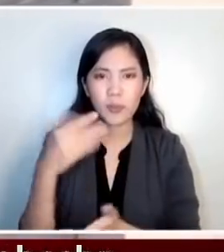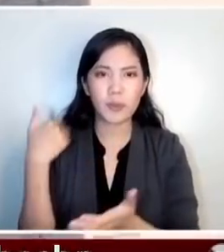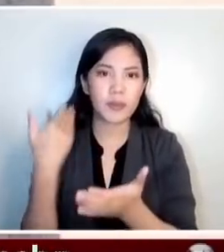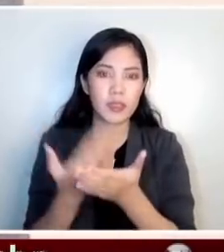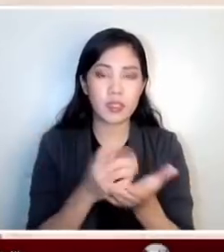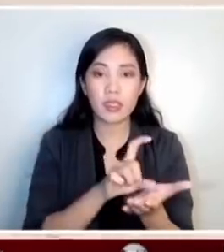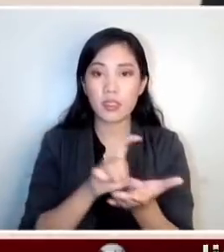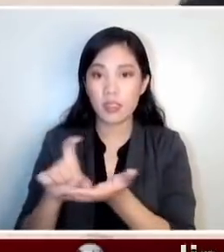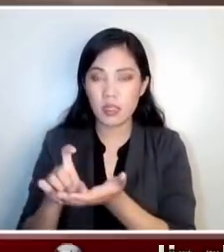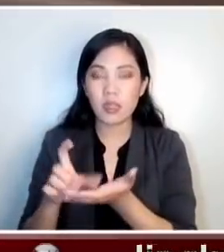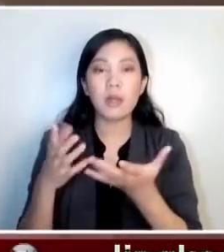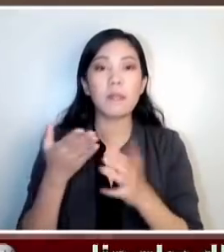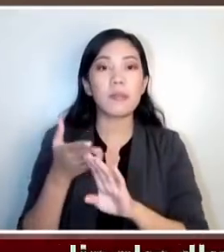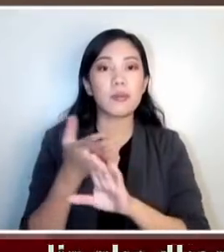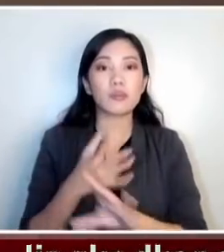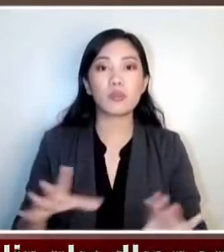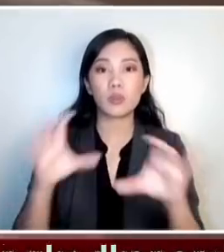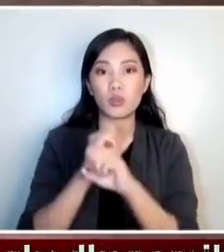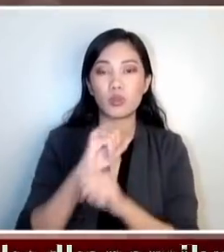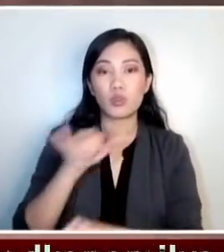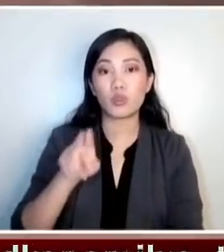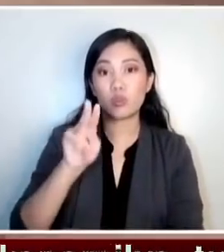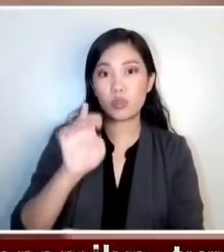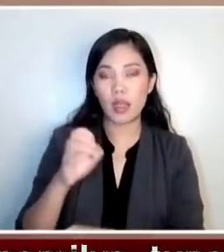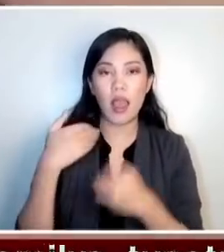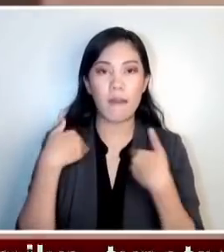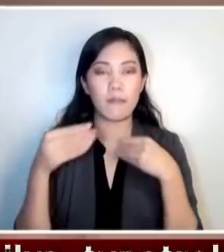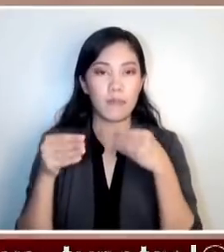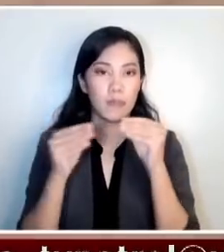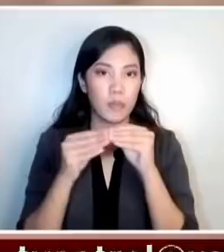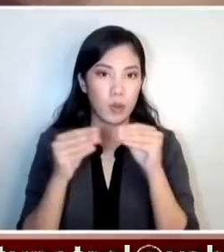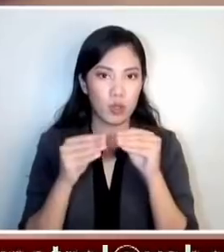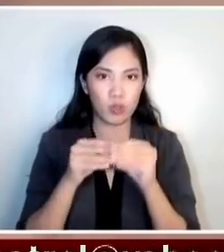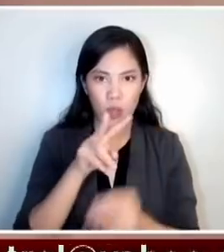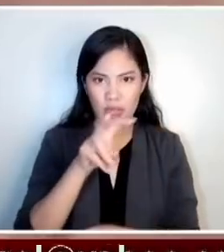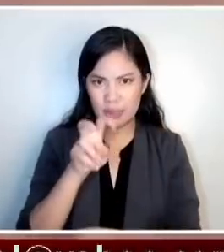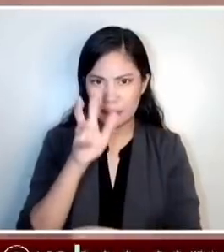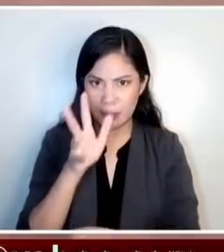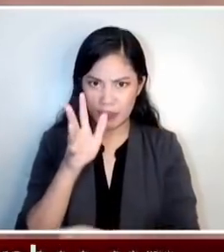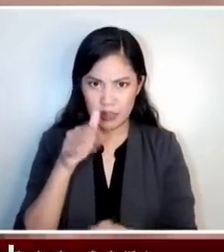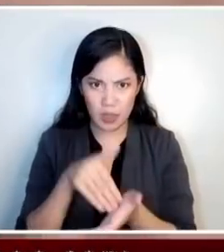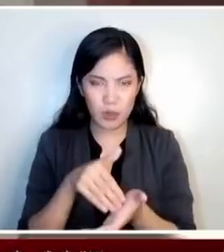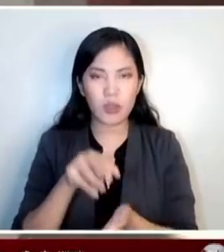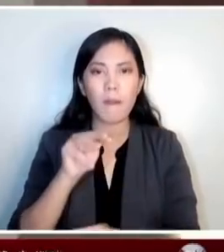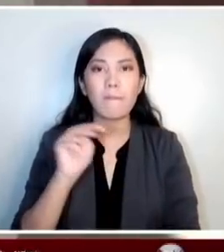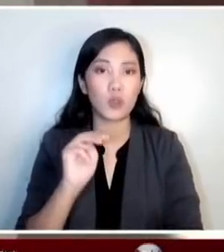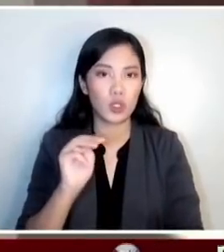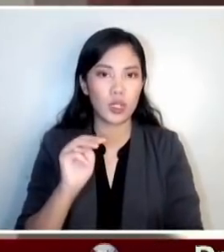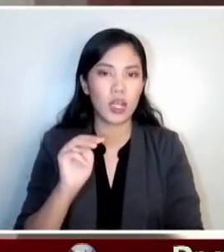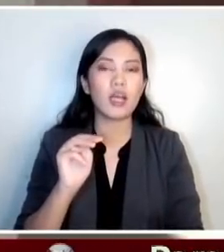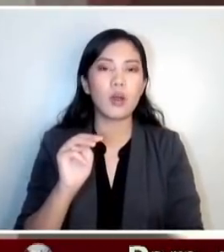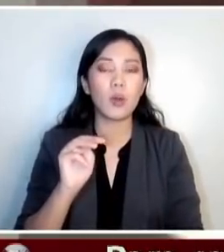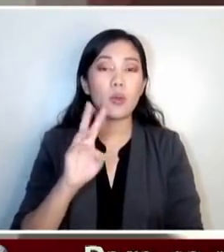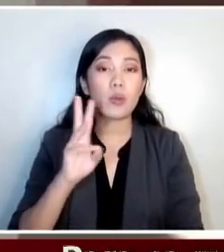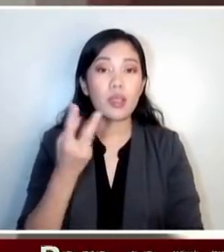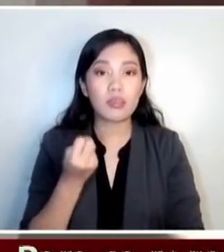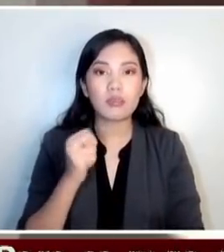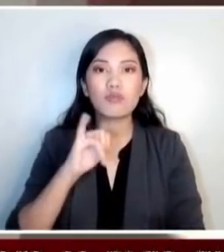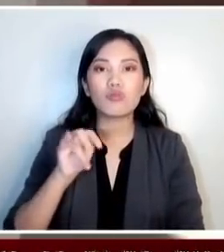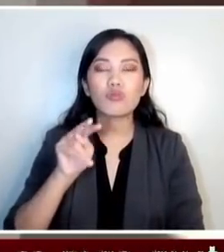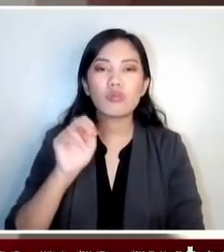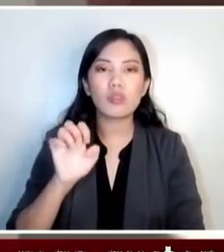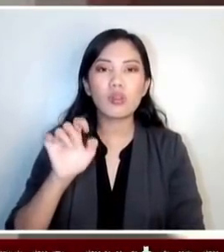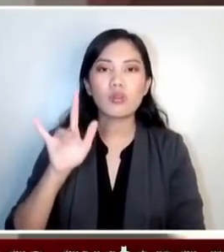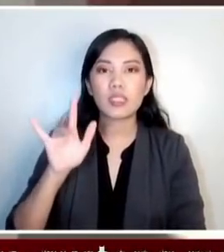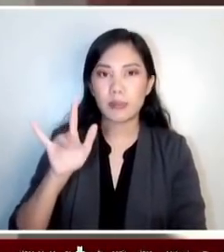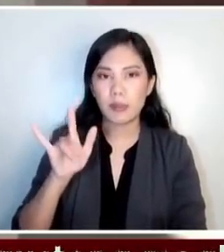bago matapos ang Hunyo. May parating ding 250,000 doses ng Moderna sa June 25, kung saan may 100,000 ay order